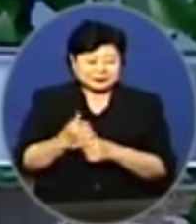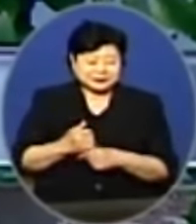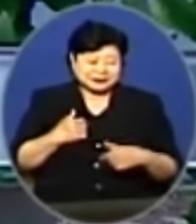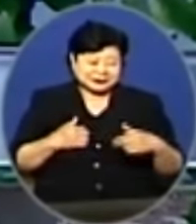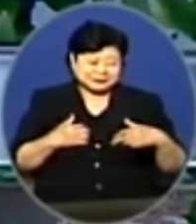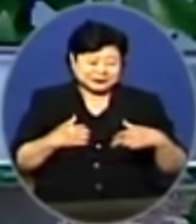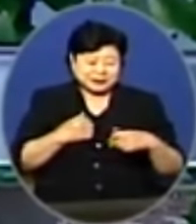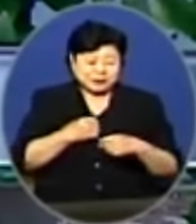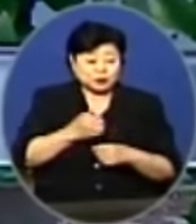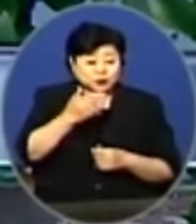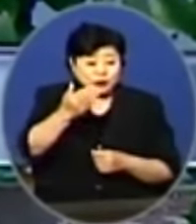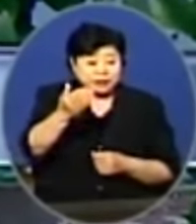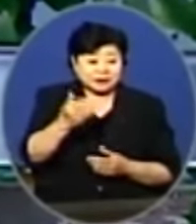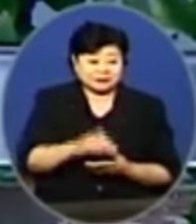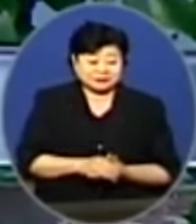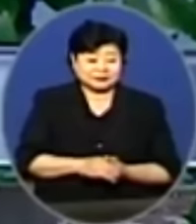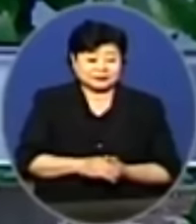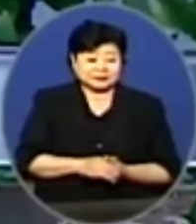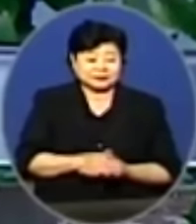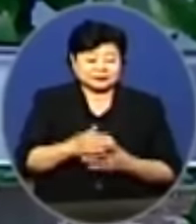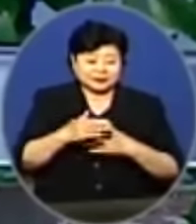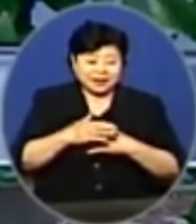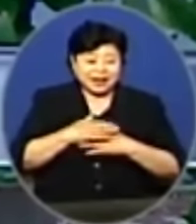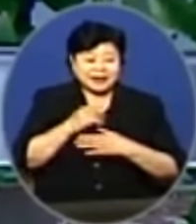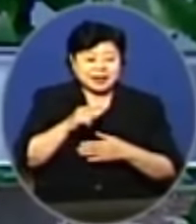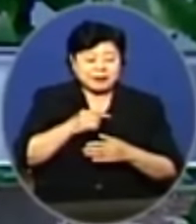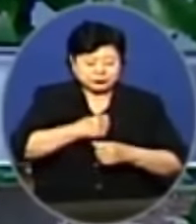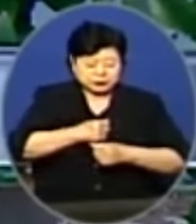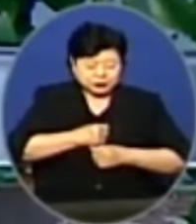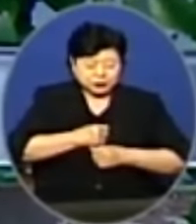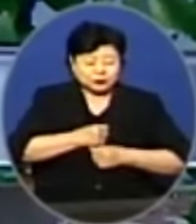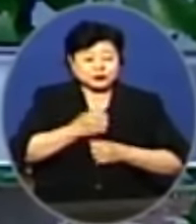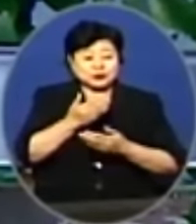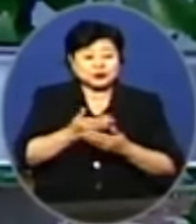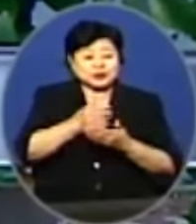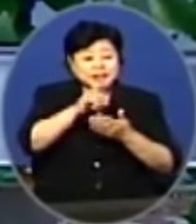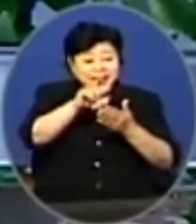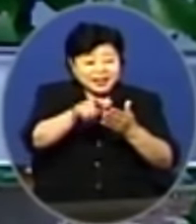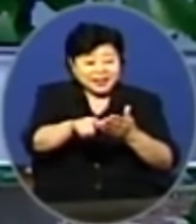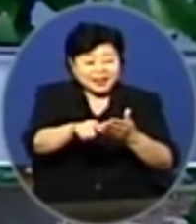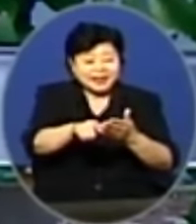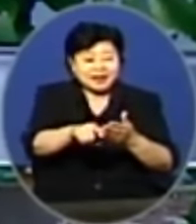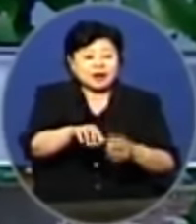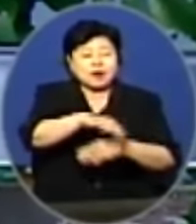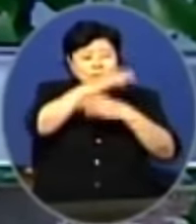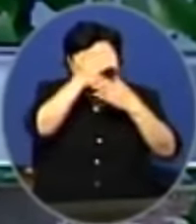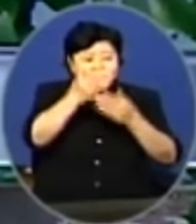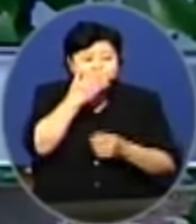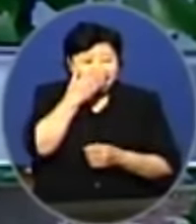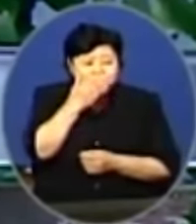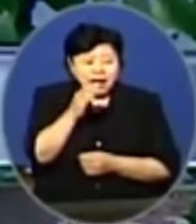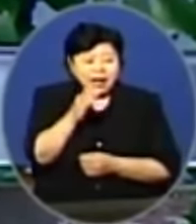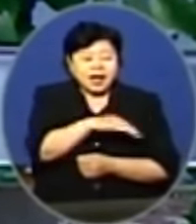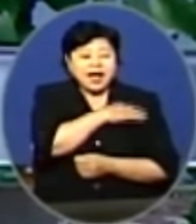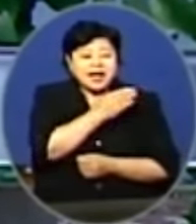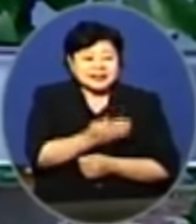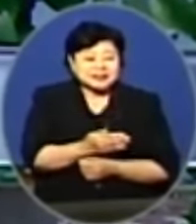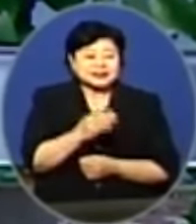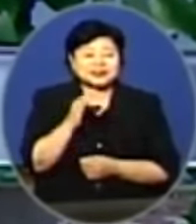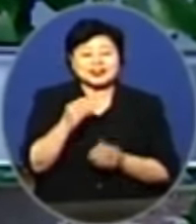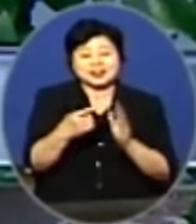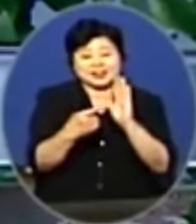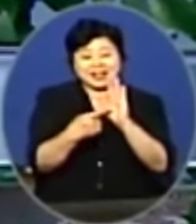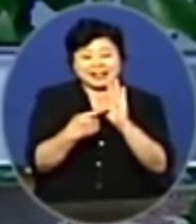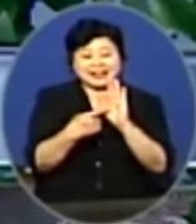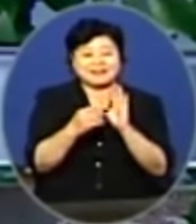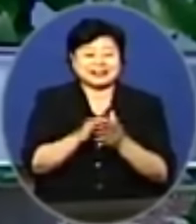마음을 지켜주는 것입니다. 내가 내 마음을 지켜주면 모든 것을 할 수 있는 능력이